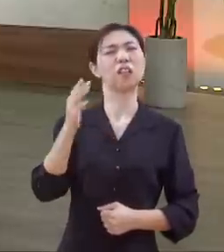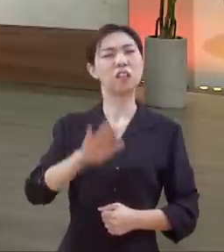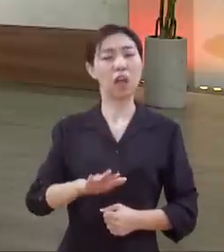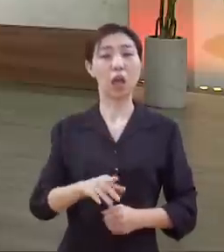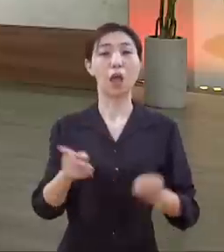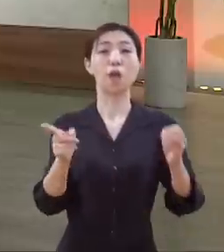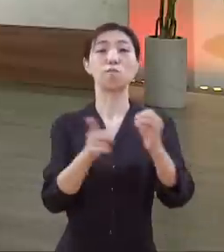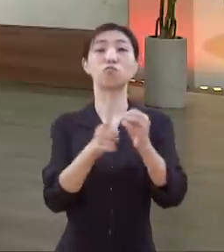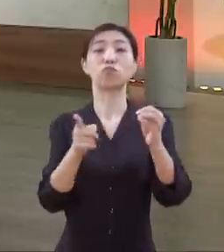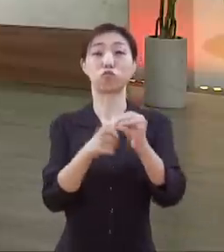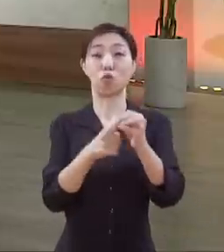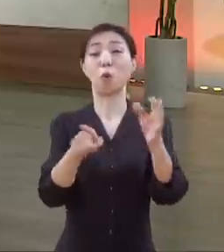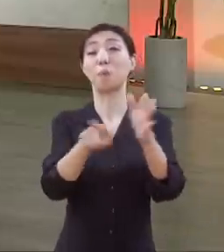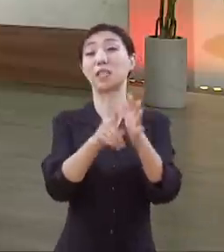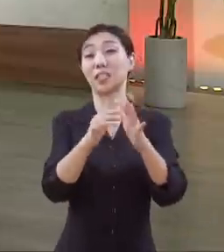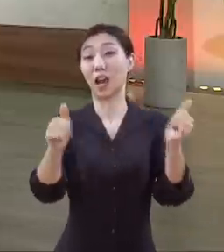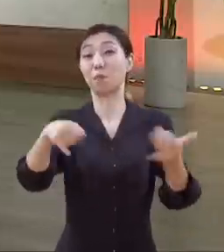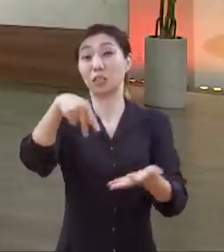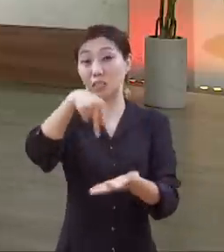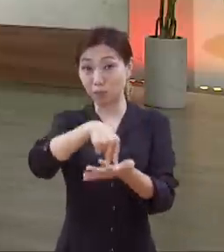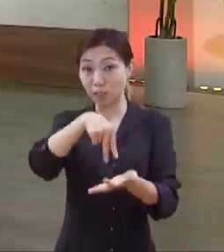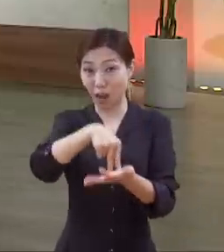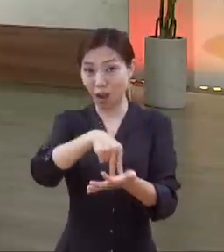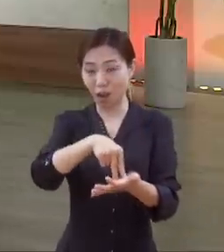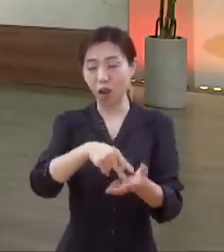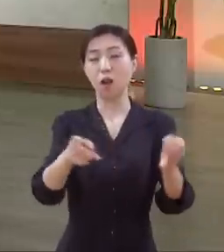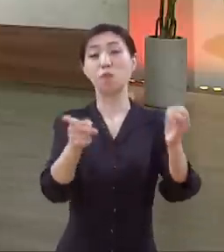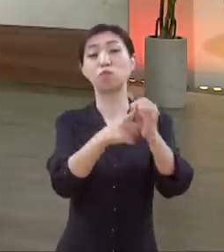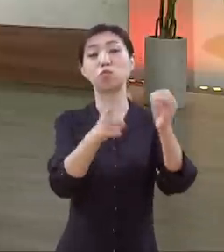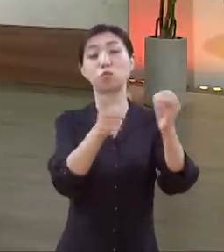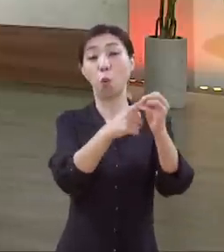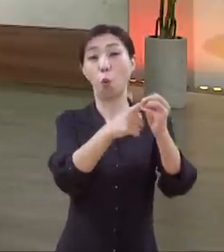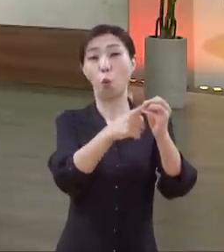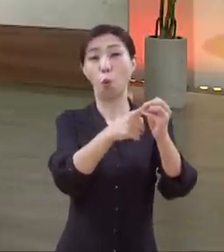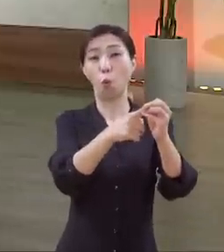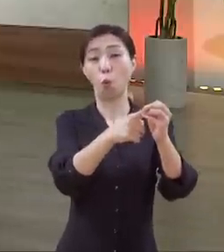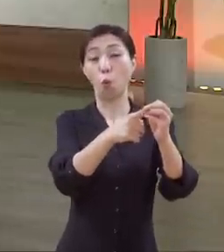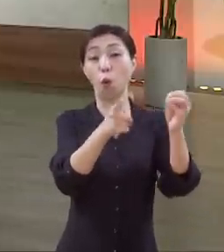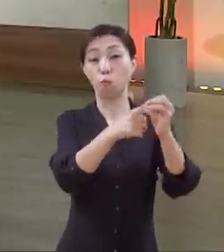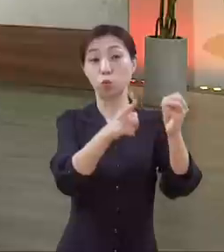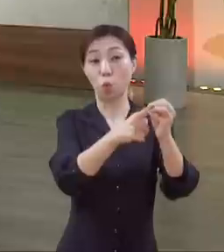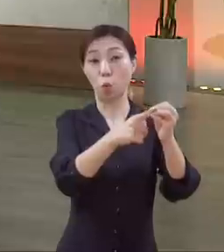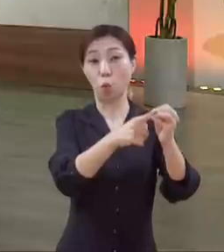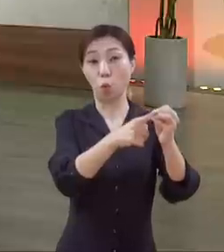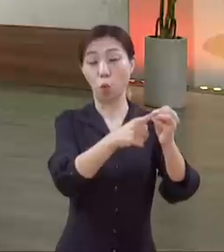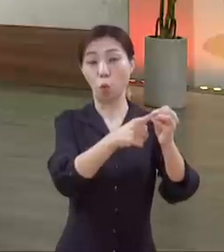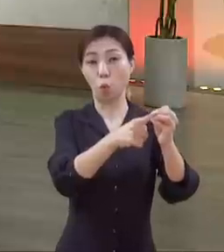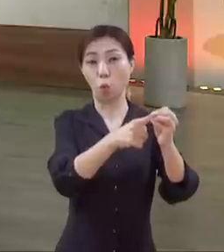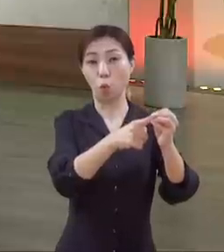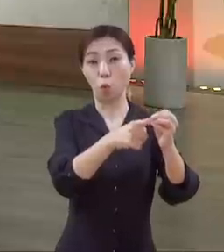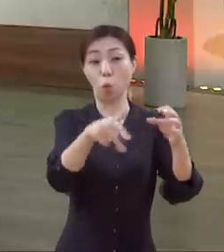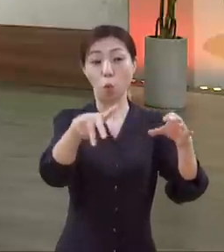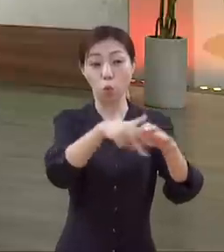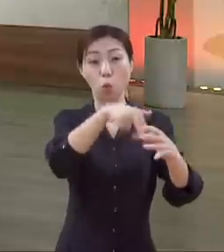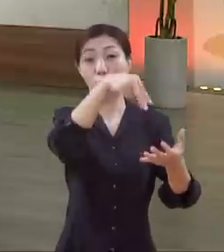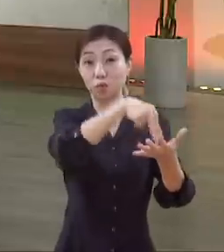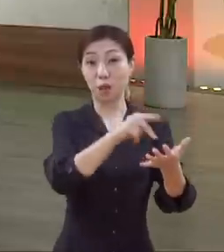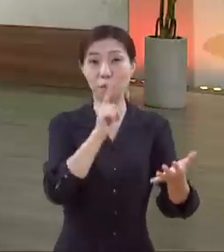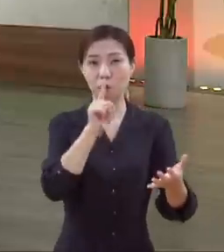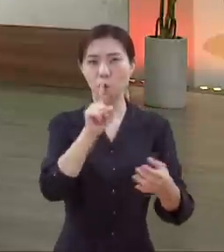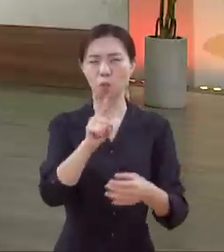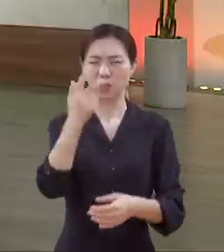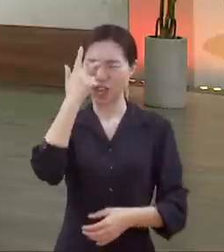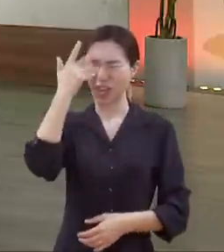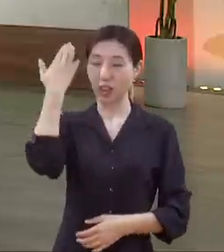얘기예요 저도 이제 어른스님들이 하시는 말씀이 봉침을 맞을 때 정확히는